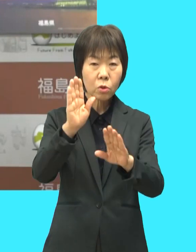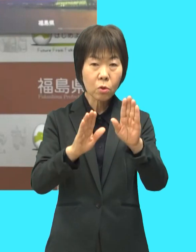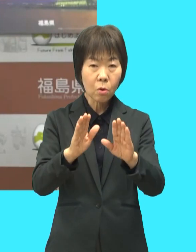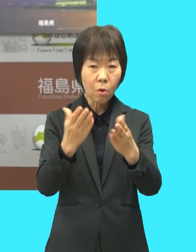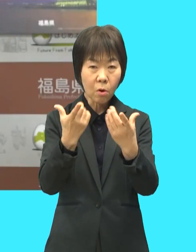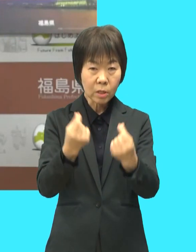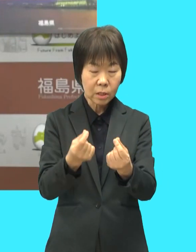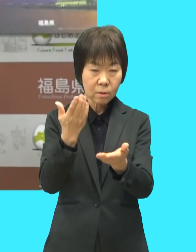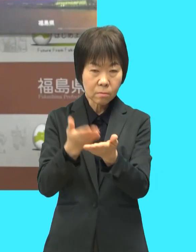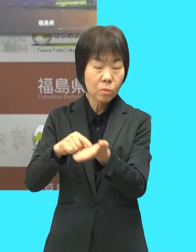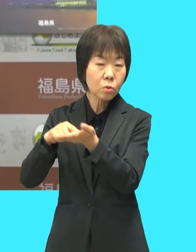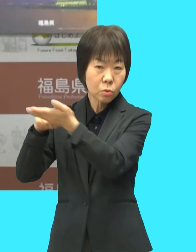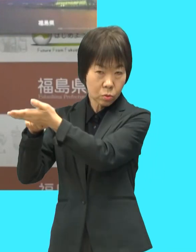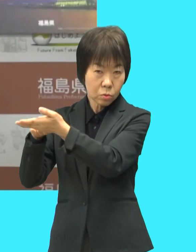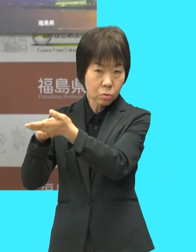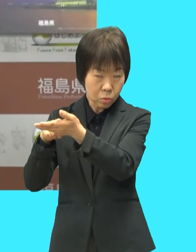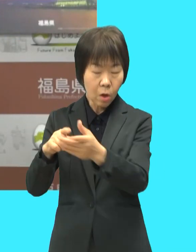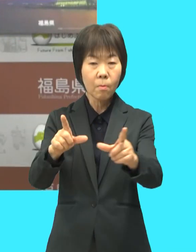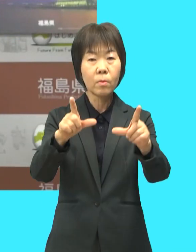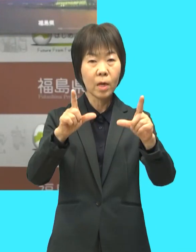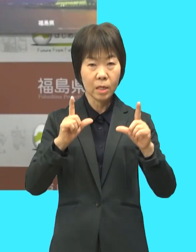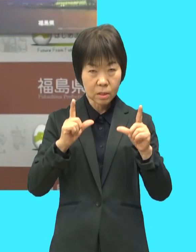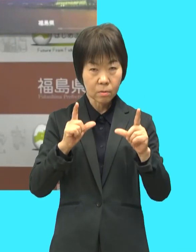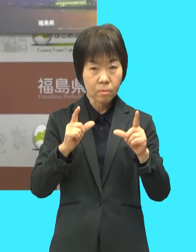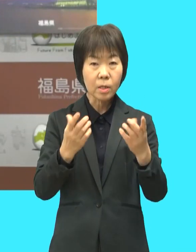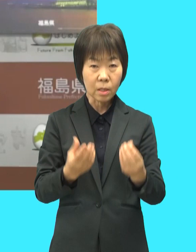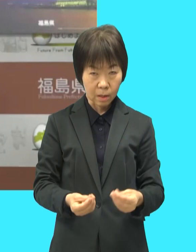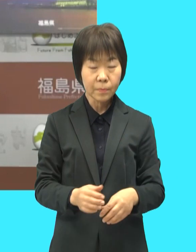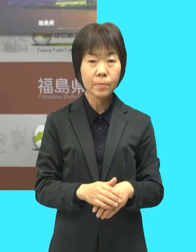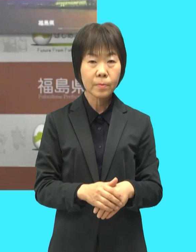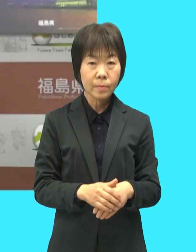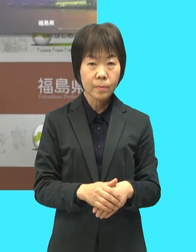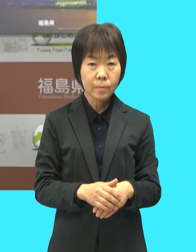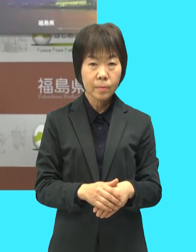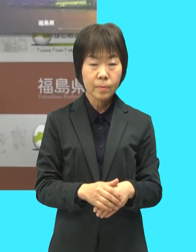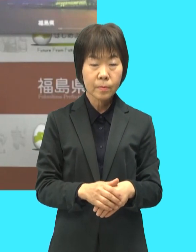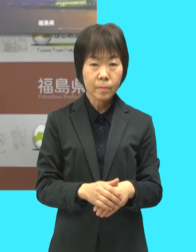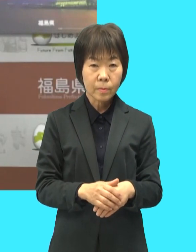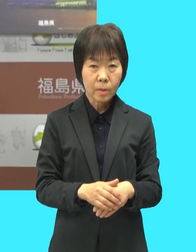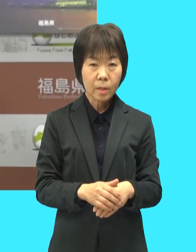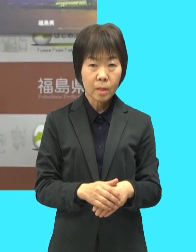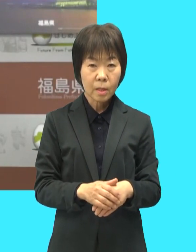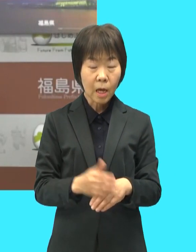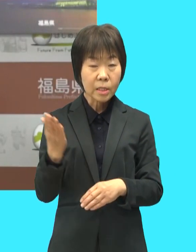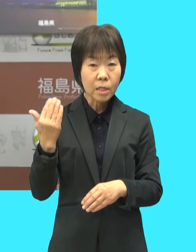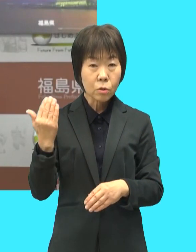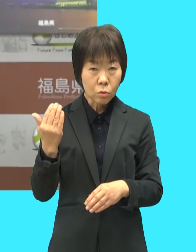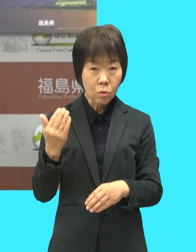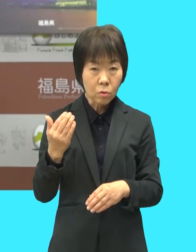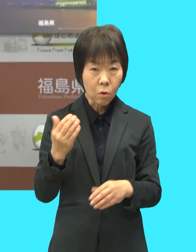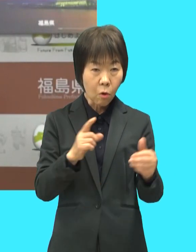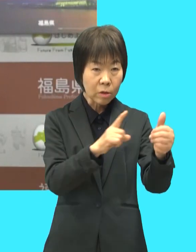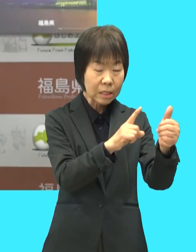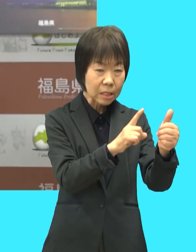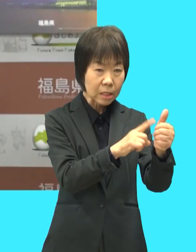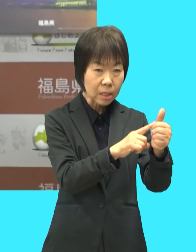働きかけていくという力強いご返事をいただいております。また先日のその根本議員に対